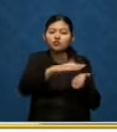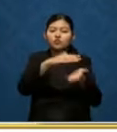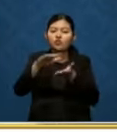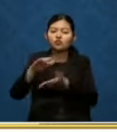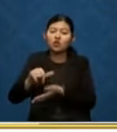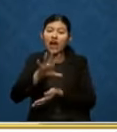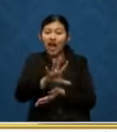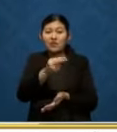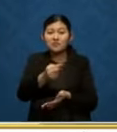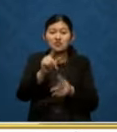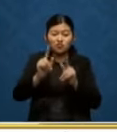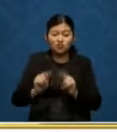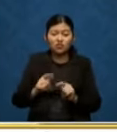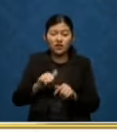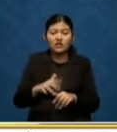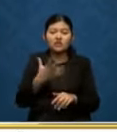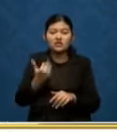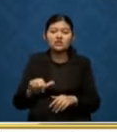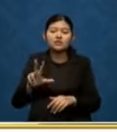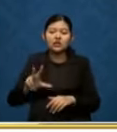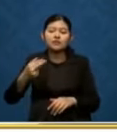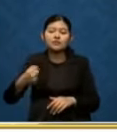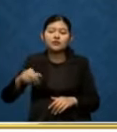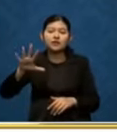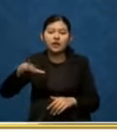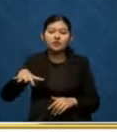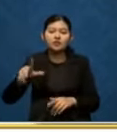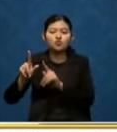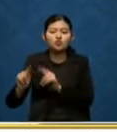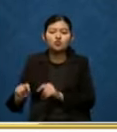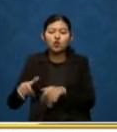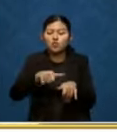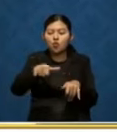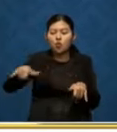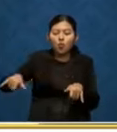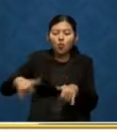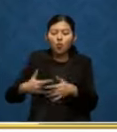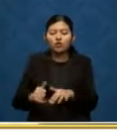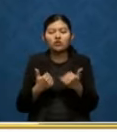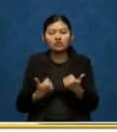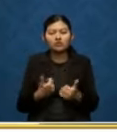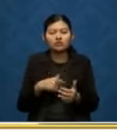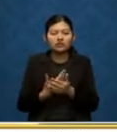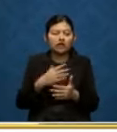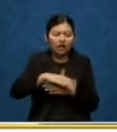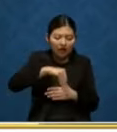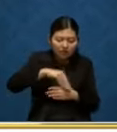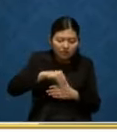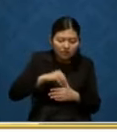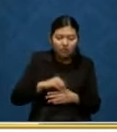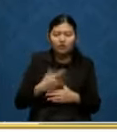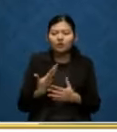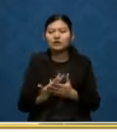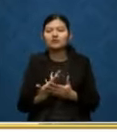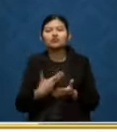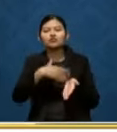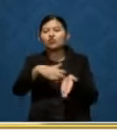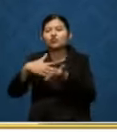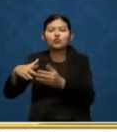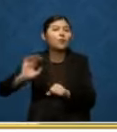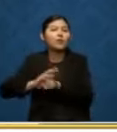วันละ 50,000ตัวนะครับเหลือเพียง 35,000ตัวครับทำให้ในเวลาดังกล่าวคับขาดเนื้อหมูนะครับทำให้เกิดปัจจัยการ